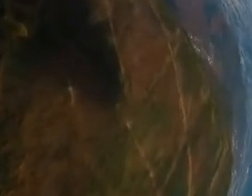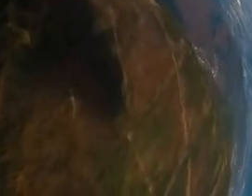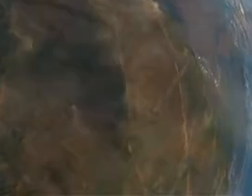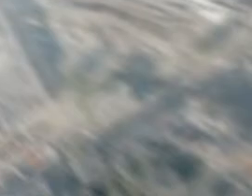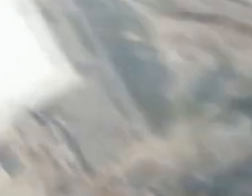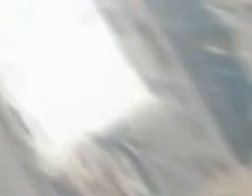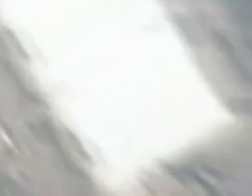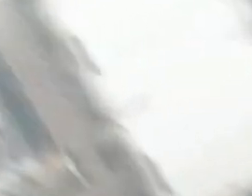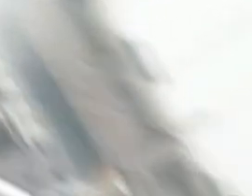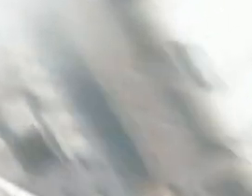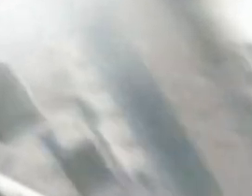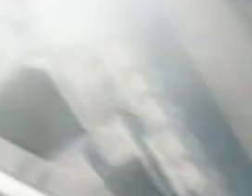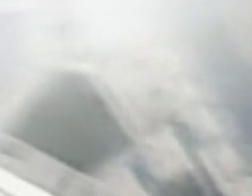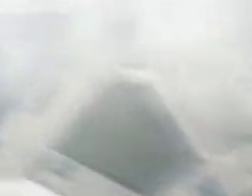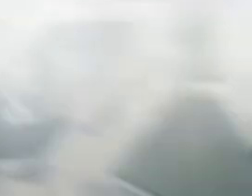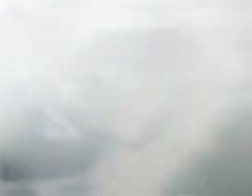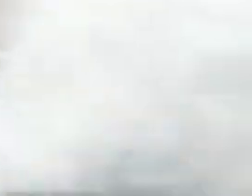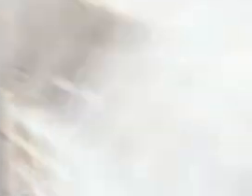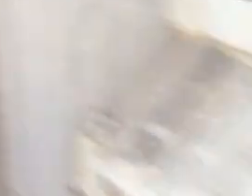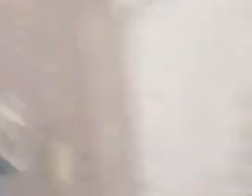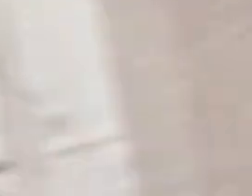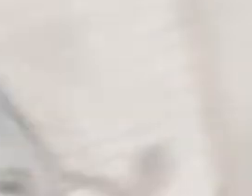naraz.